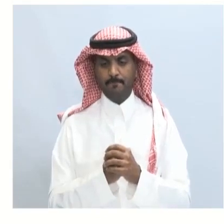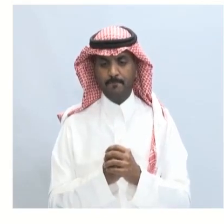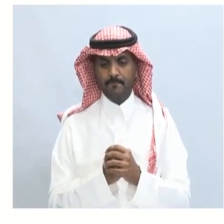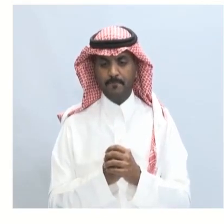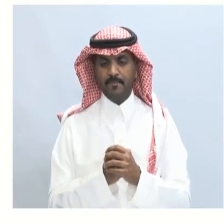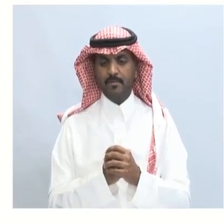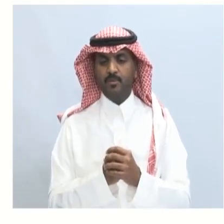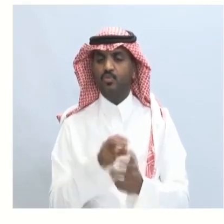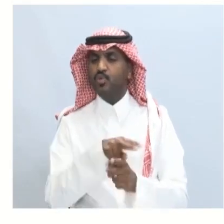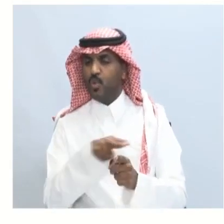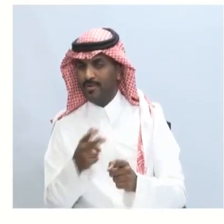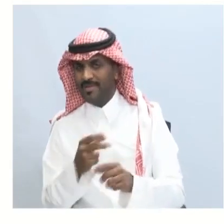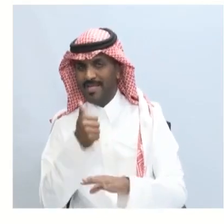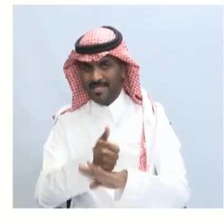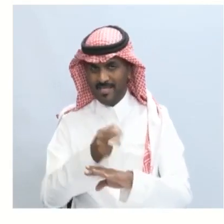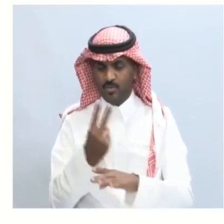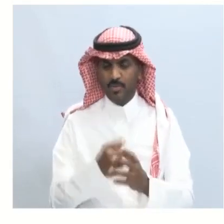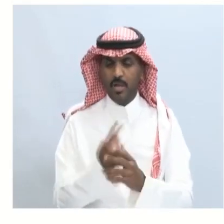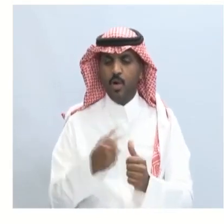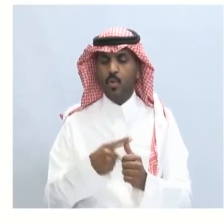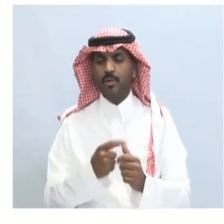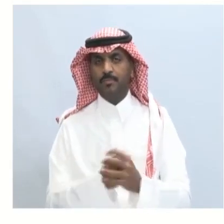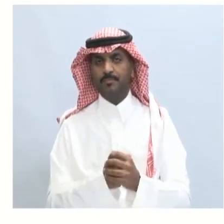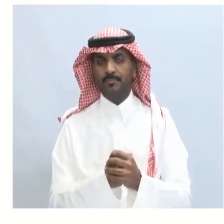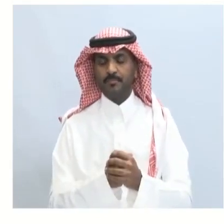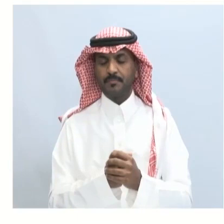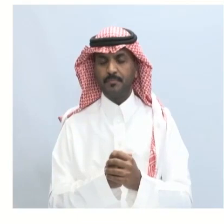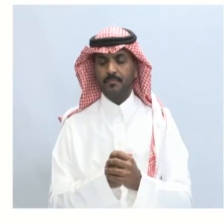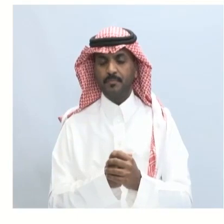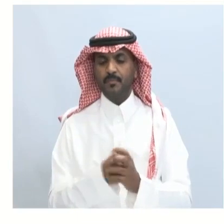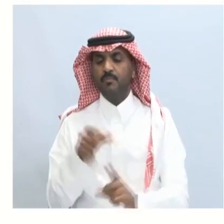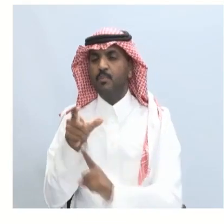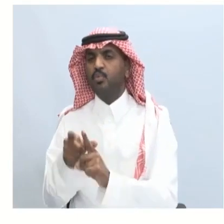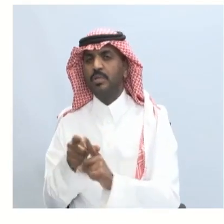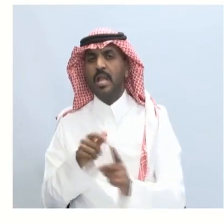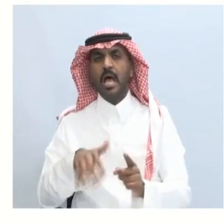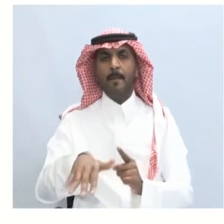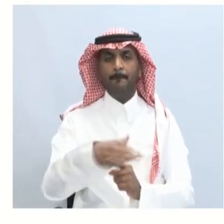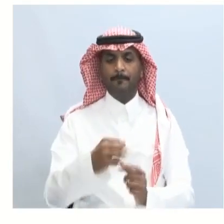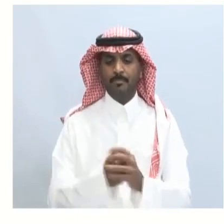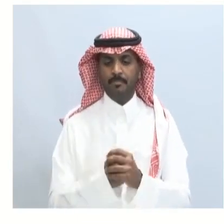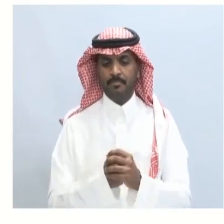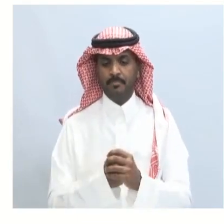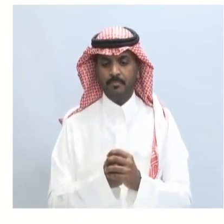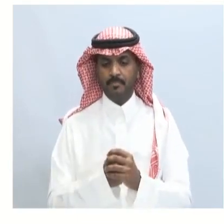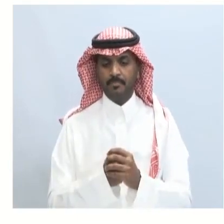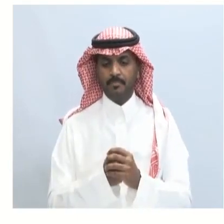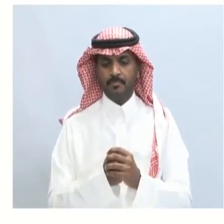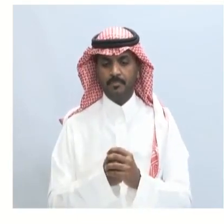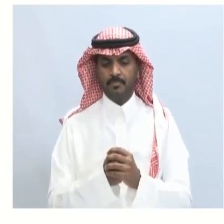للموطن نوعان اساسيان هما النوع الاول ما هو الموطن العام الموطن